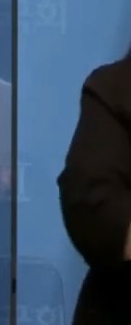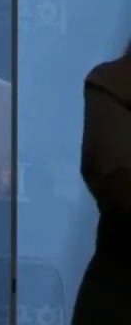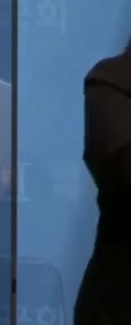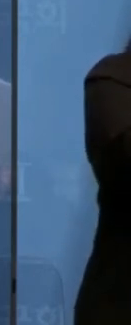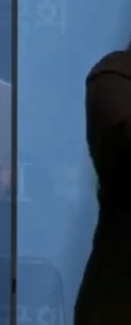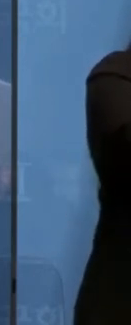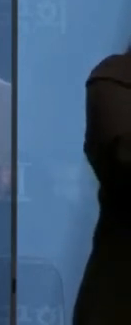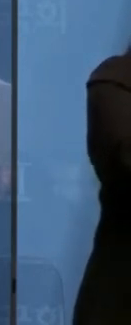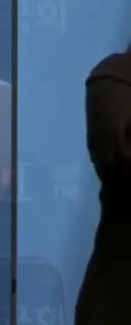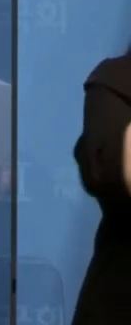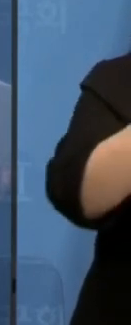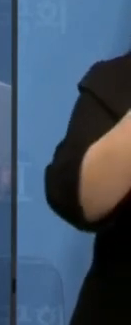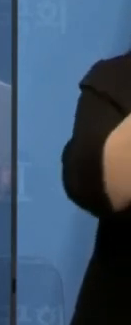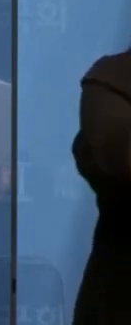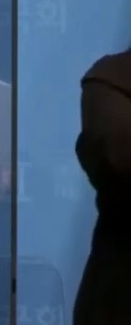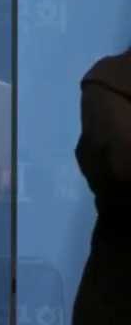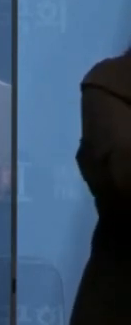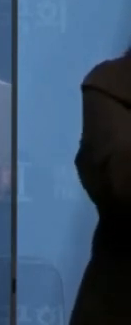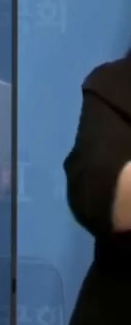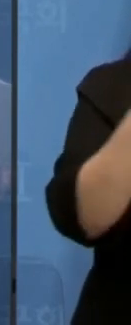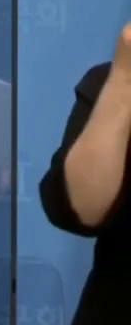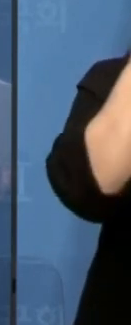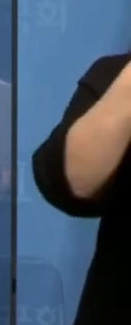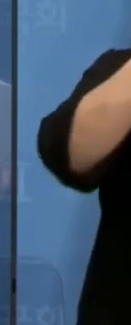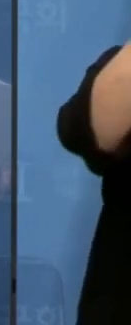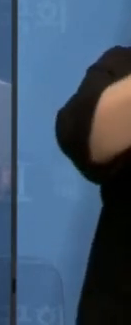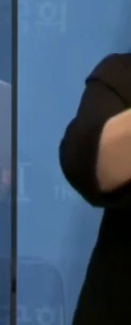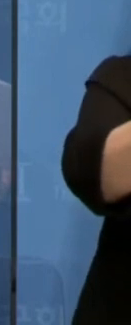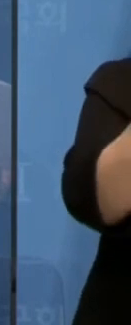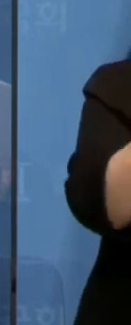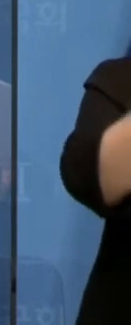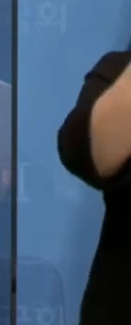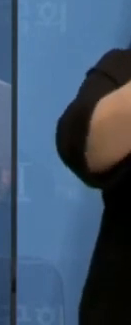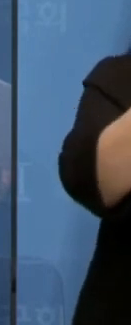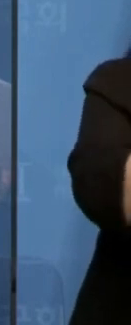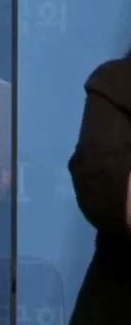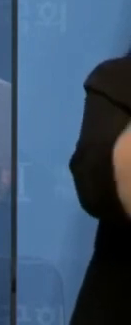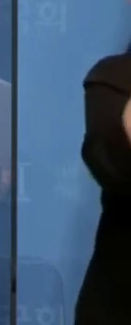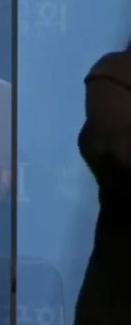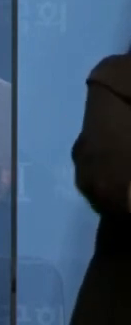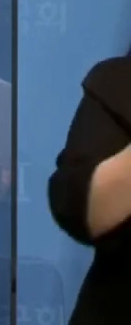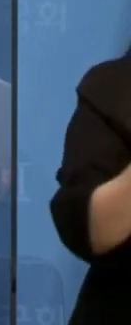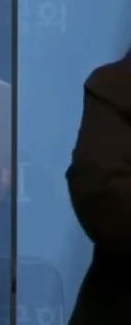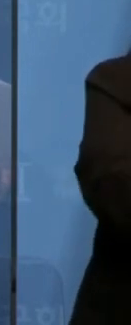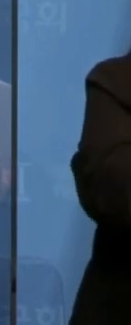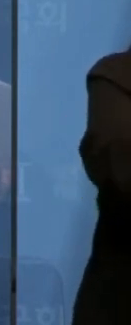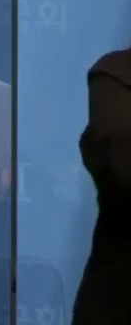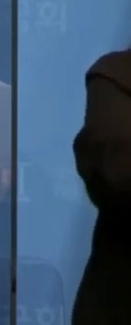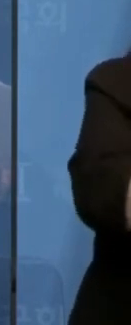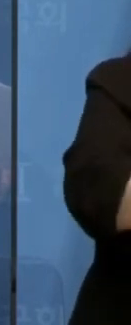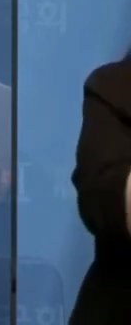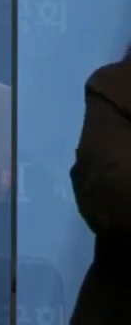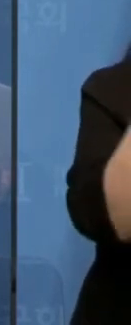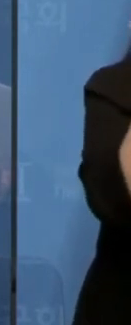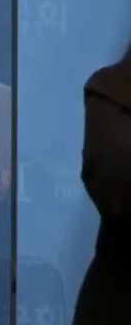측면이 있습니다. 두 번째로, 가상자산 시장의 건전한 생태계 조성을 통한 이용자 보호